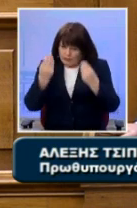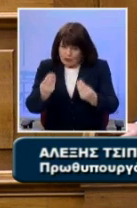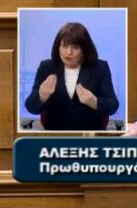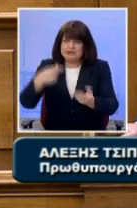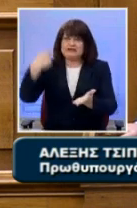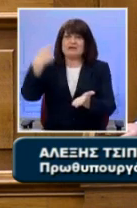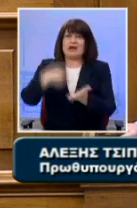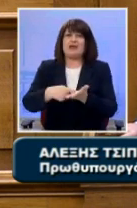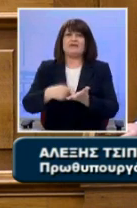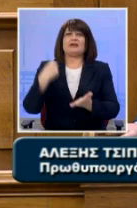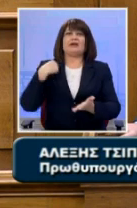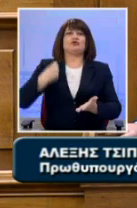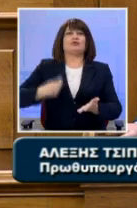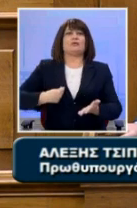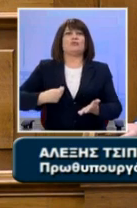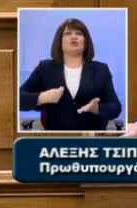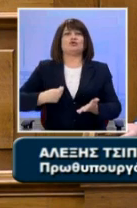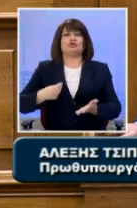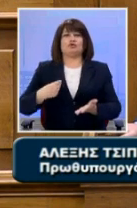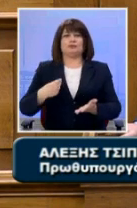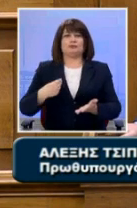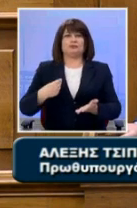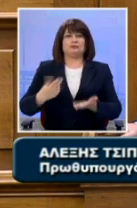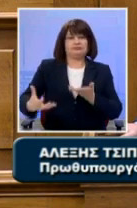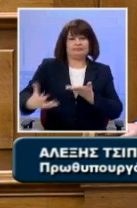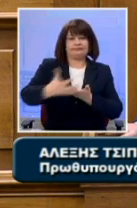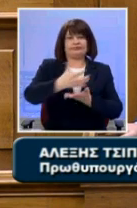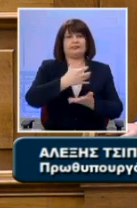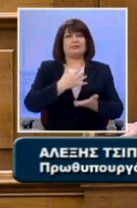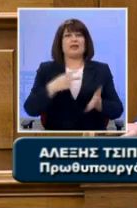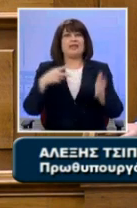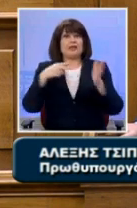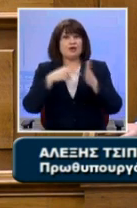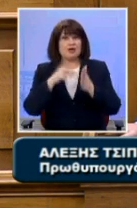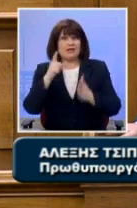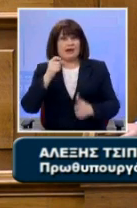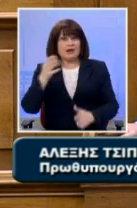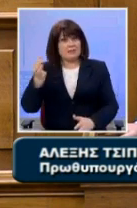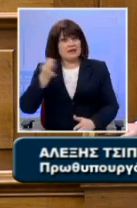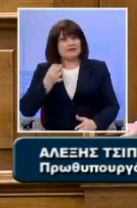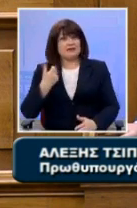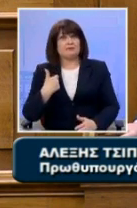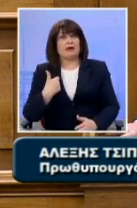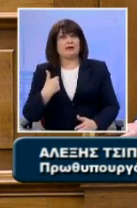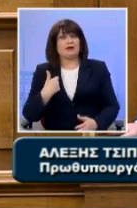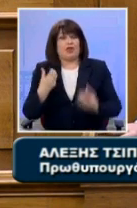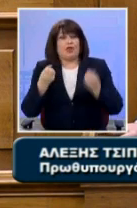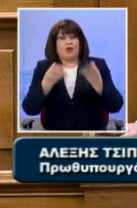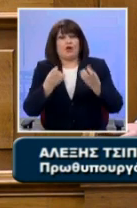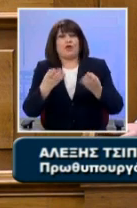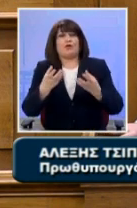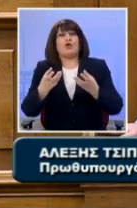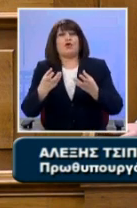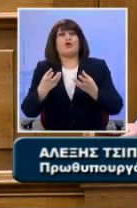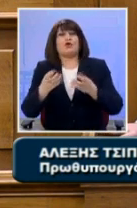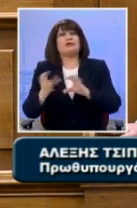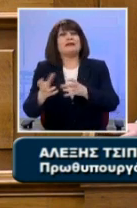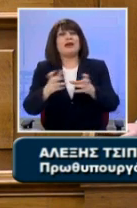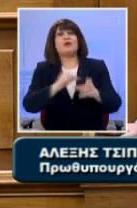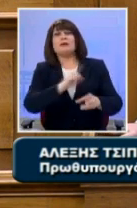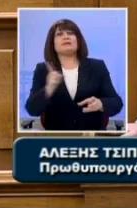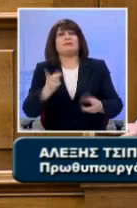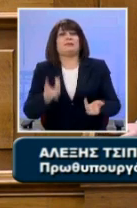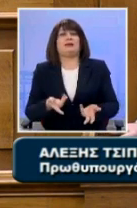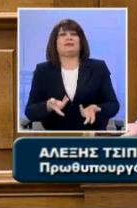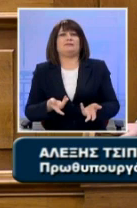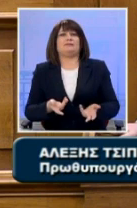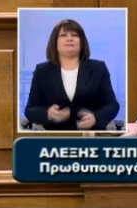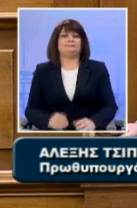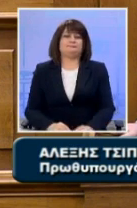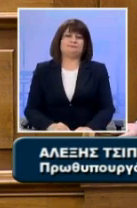Κάντε λοιπόν κάτι γι' αυτό, από το 2010. Αυτή ήταν όμως η αρχική θέση των δανειστών.